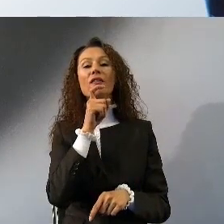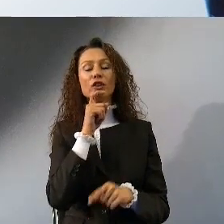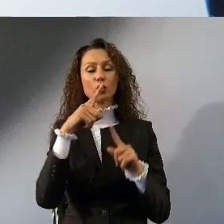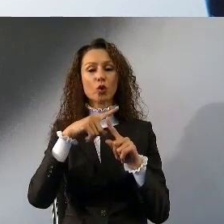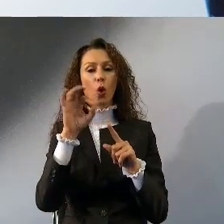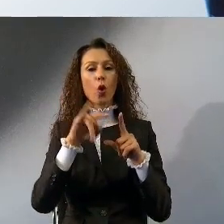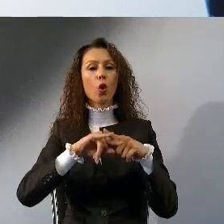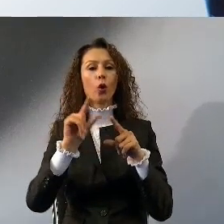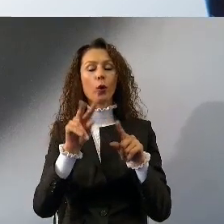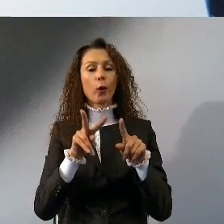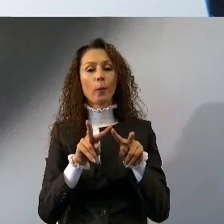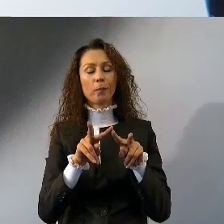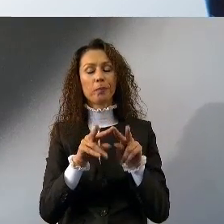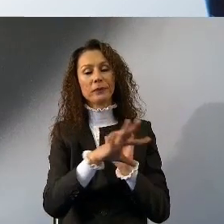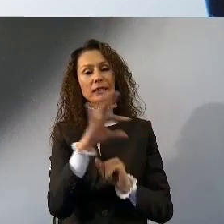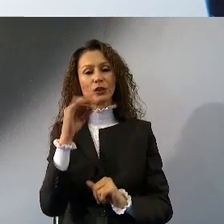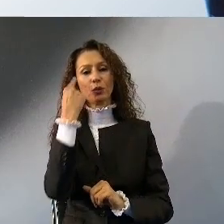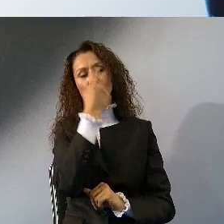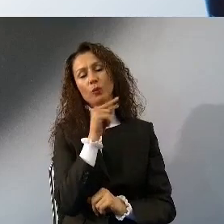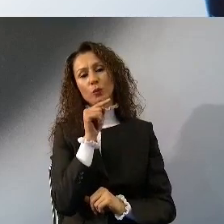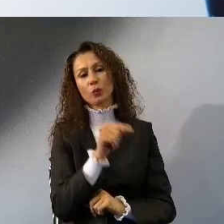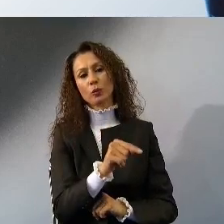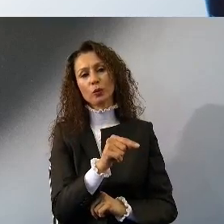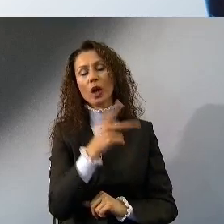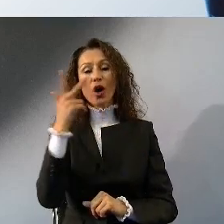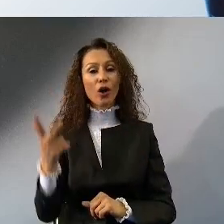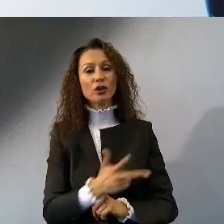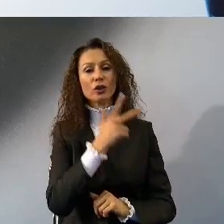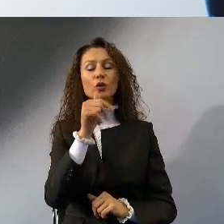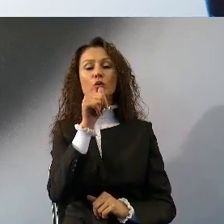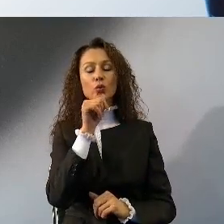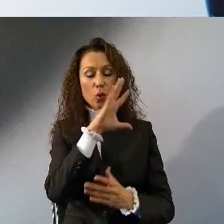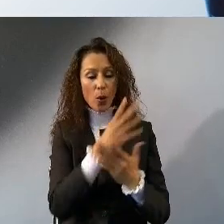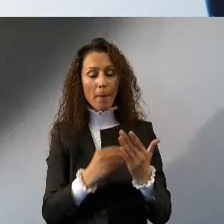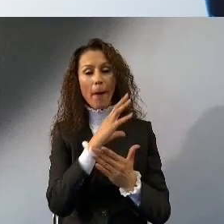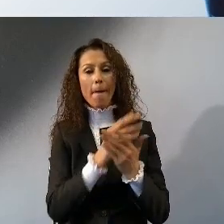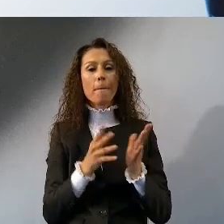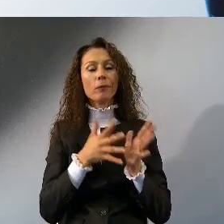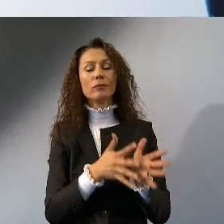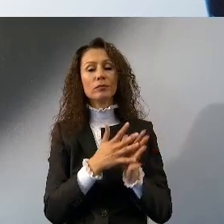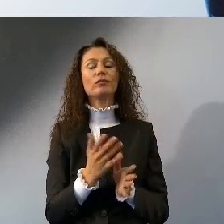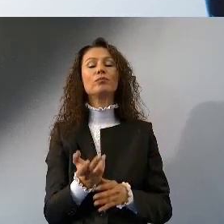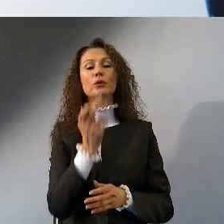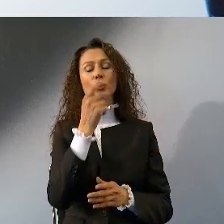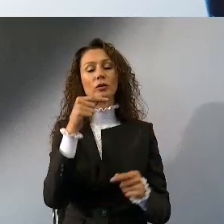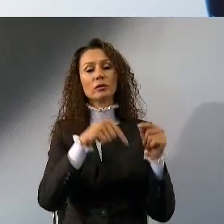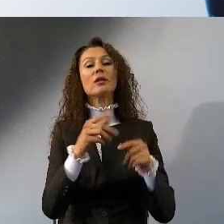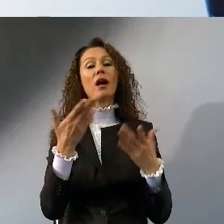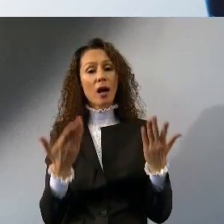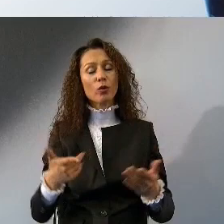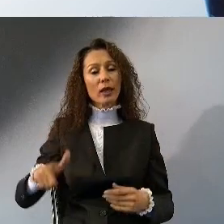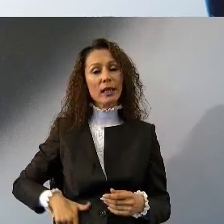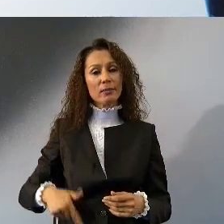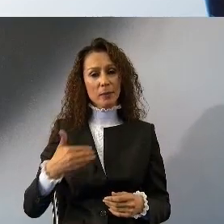için borçlu. Silaja ve diğer aşırı su tüketen yem bitkileriyle bu işi yaptığımız için borçlu. Halbuki biz İzmir